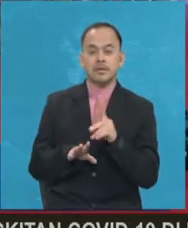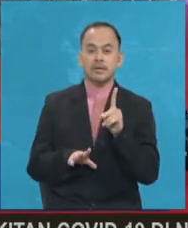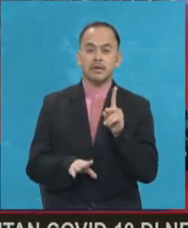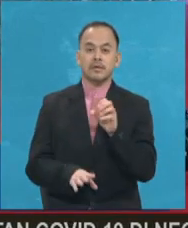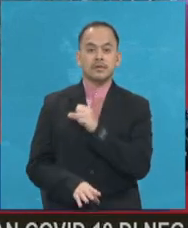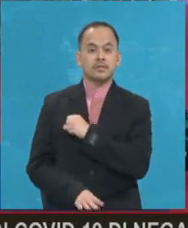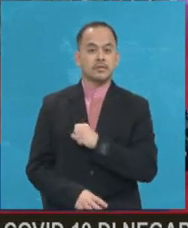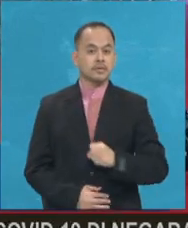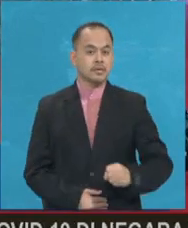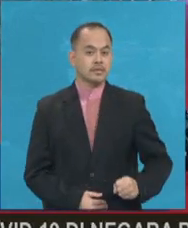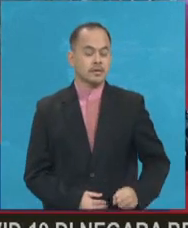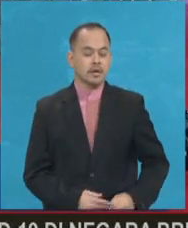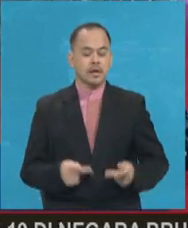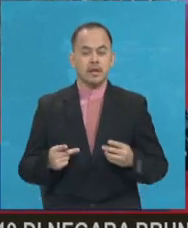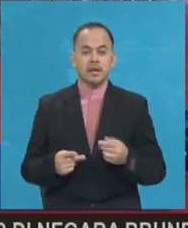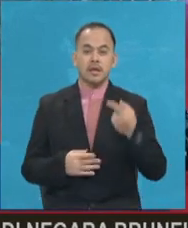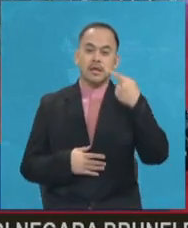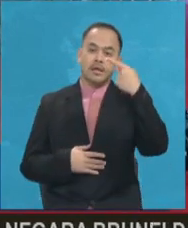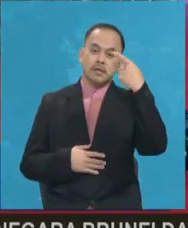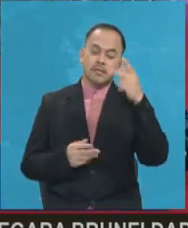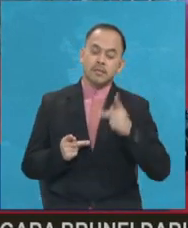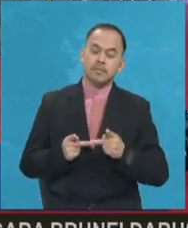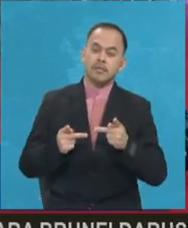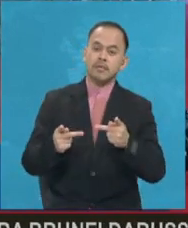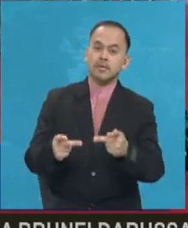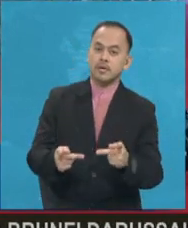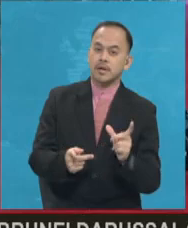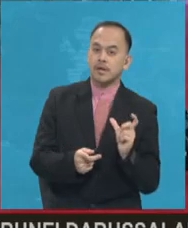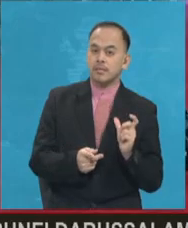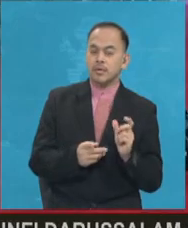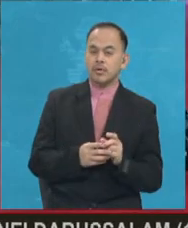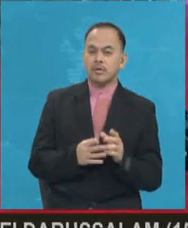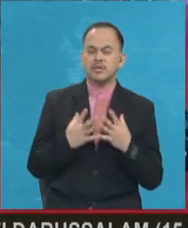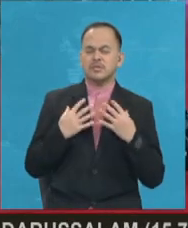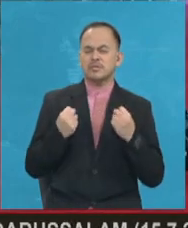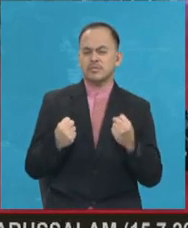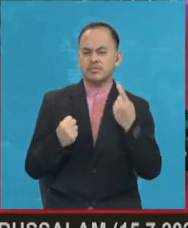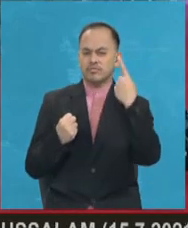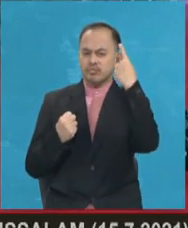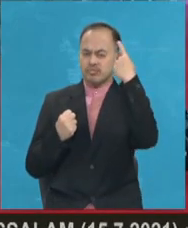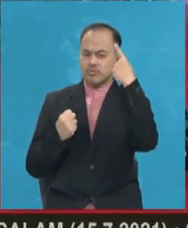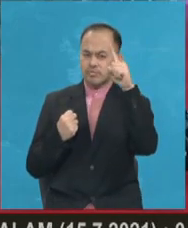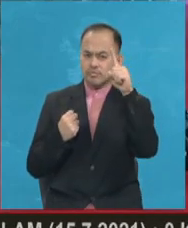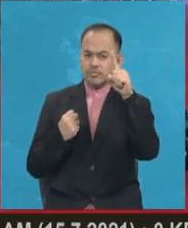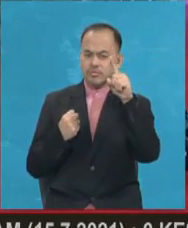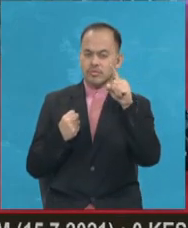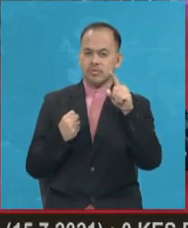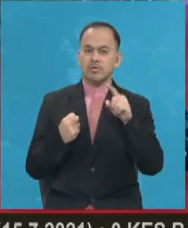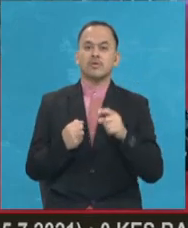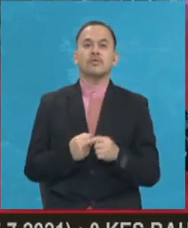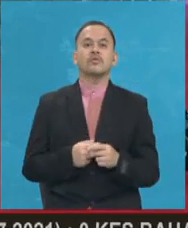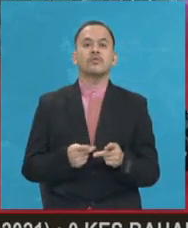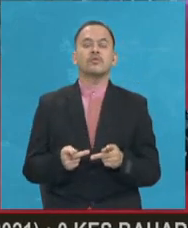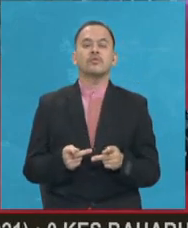dengan nepungan Nagin tangani atau di settingan semangat untuk kb-14 itu